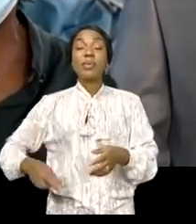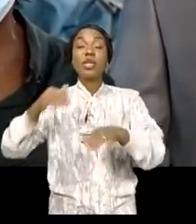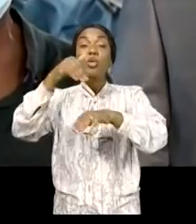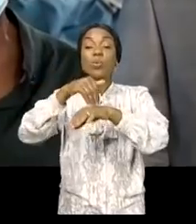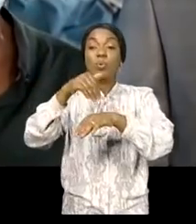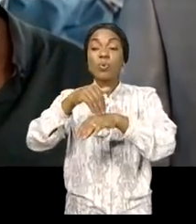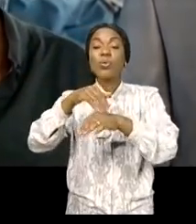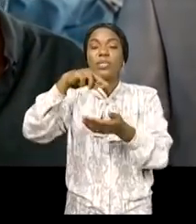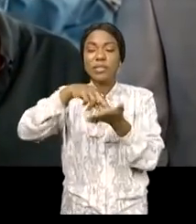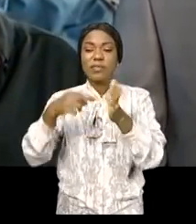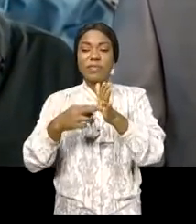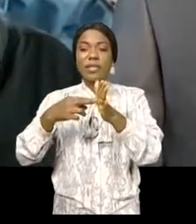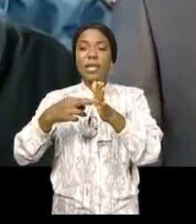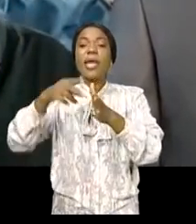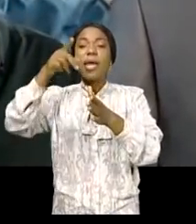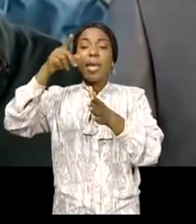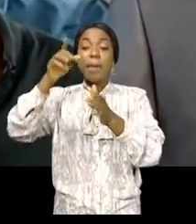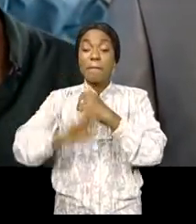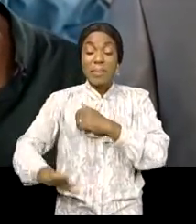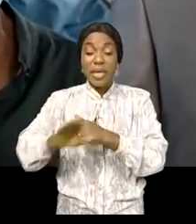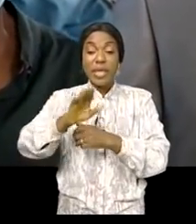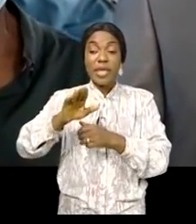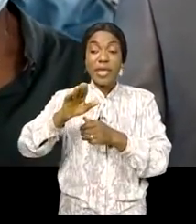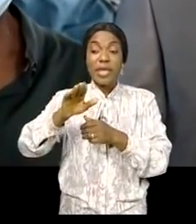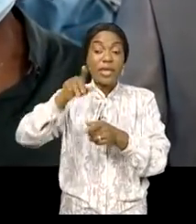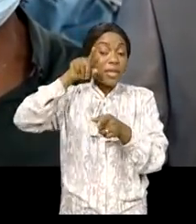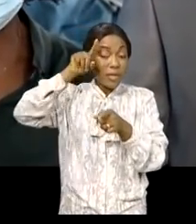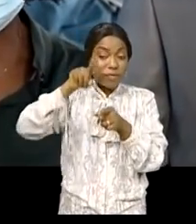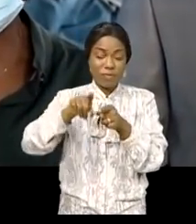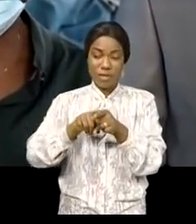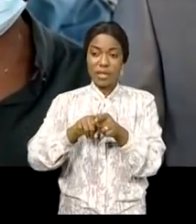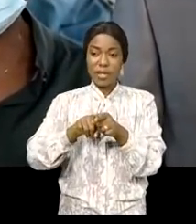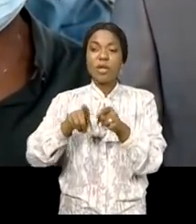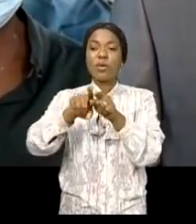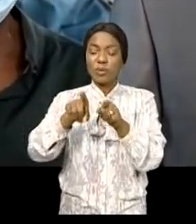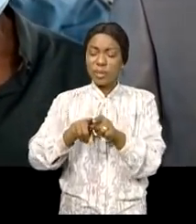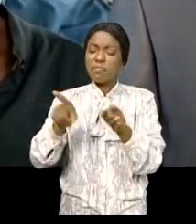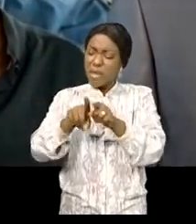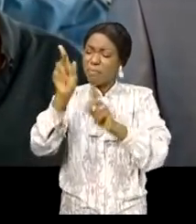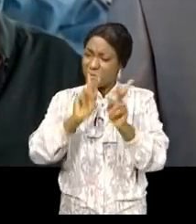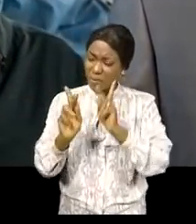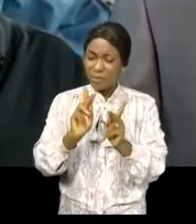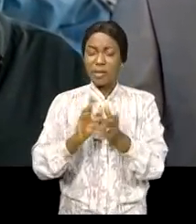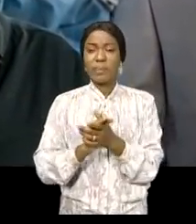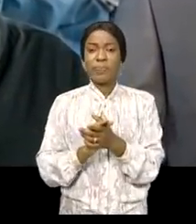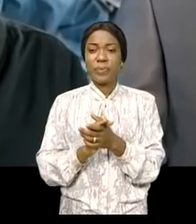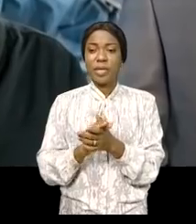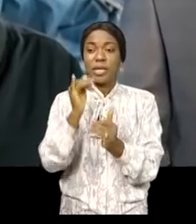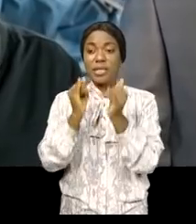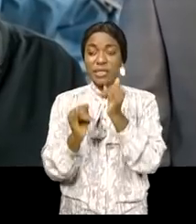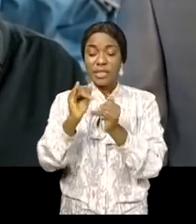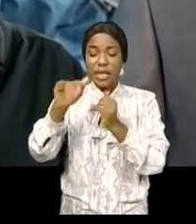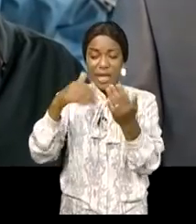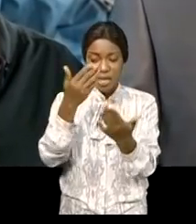à la RDC. Et nous partageons une longue frontière, nous partageons les mêmes peuples. Et ce qui